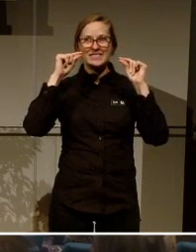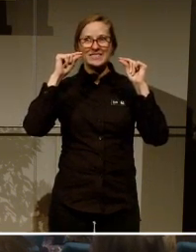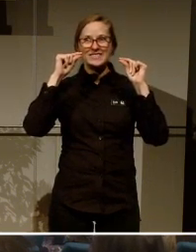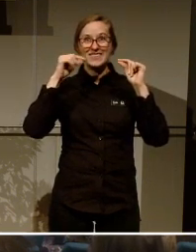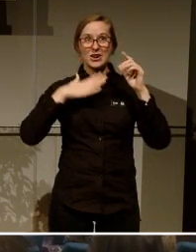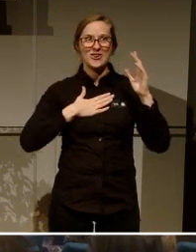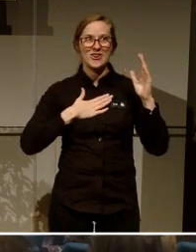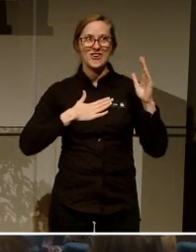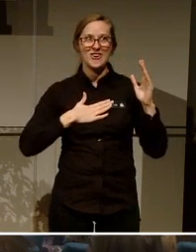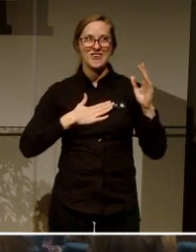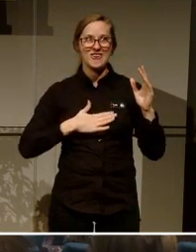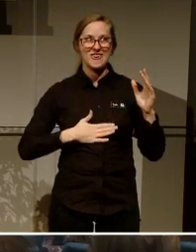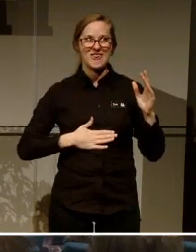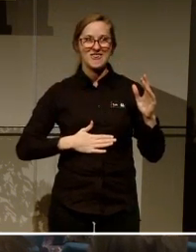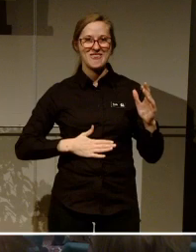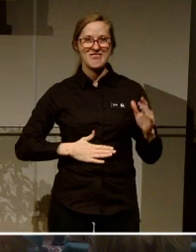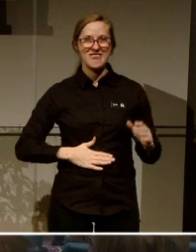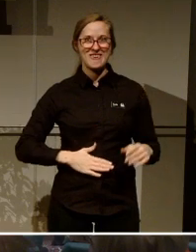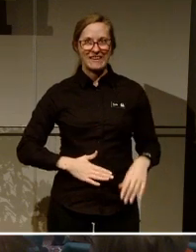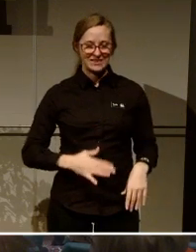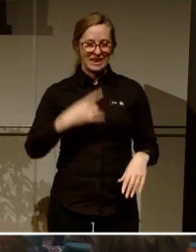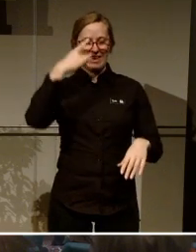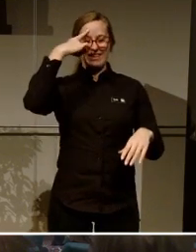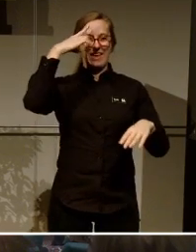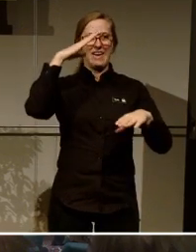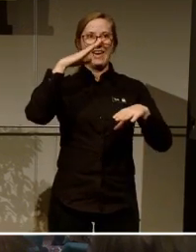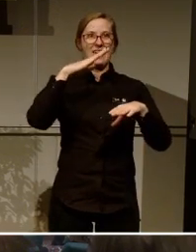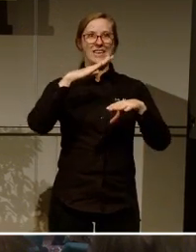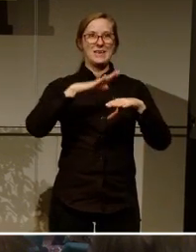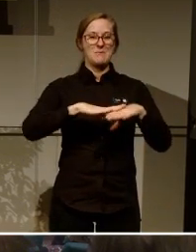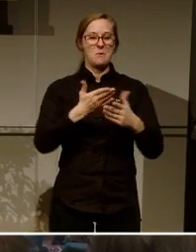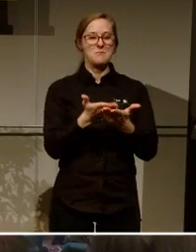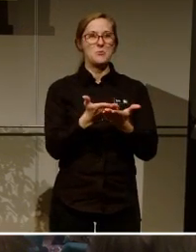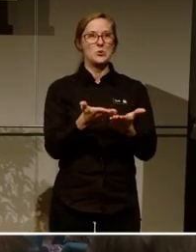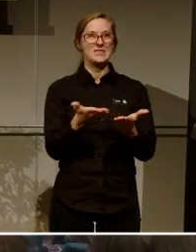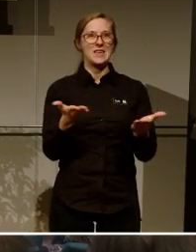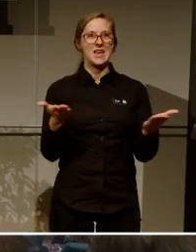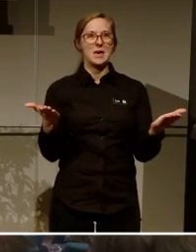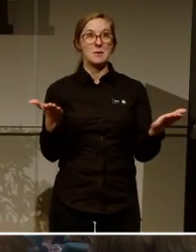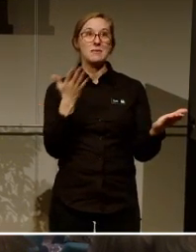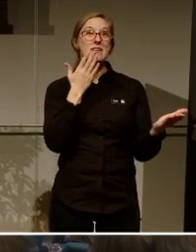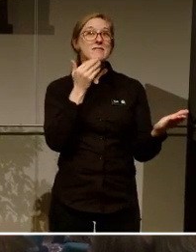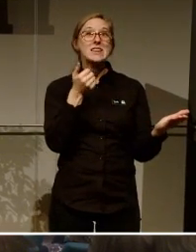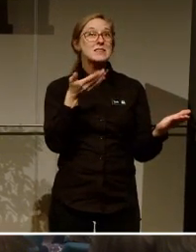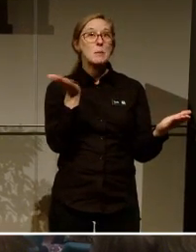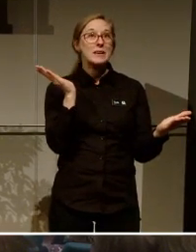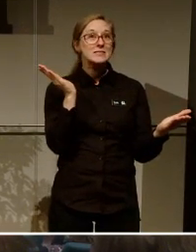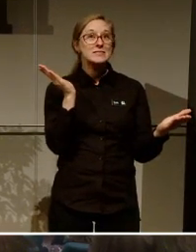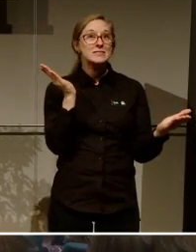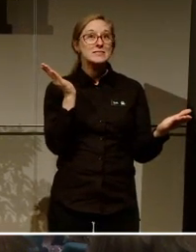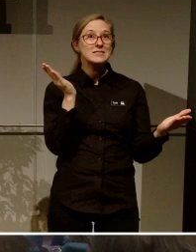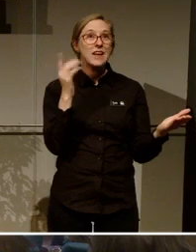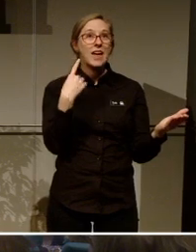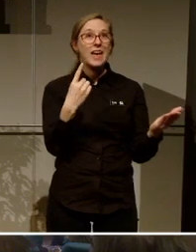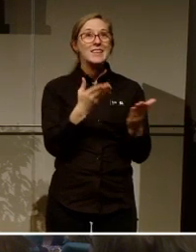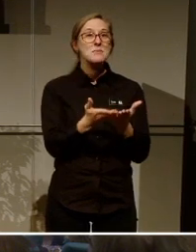Skönt, va? Och nu vill jag att ni tänker på ett museum. Vilket som helst. Bara tänk på ett museum.